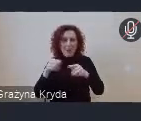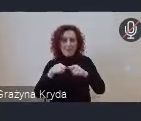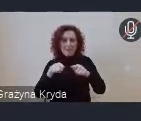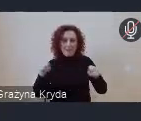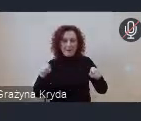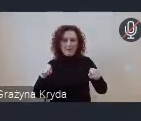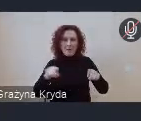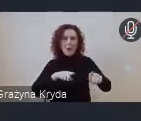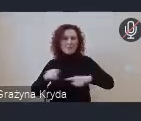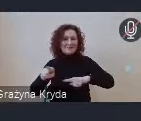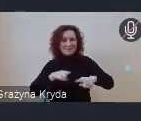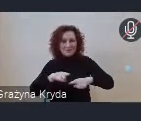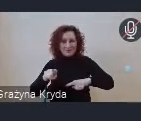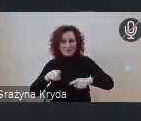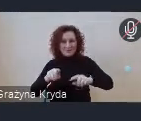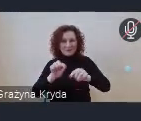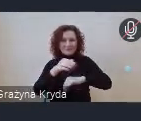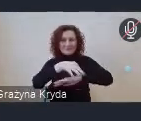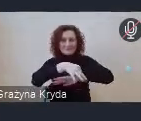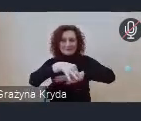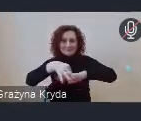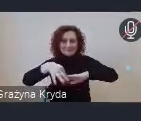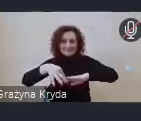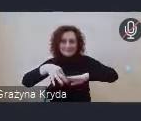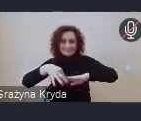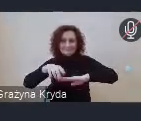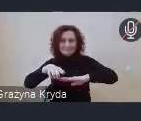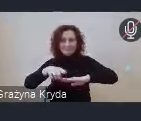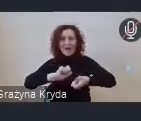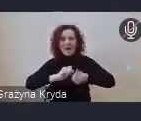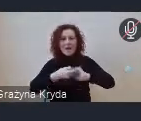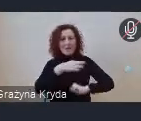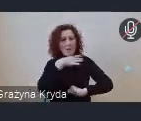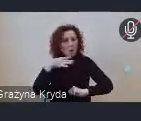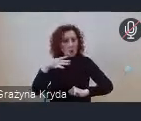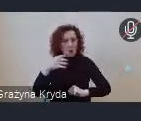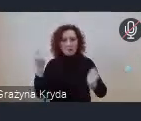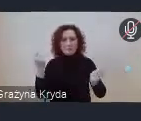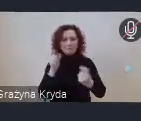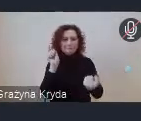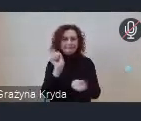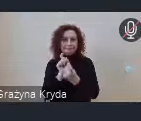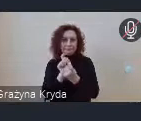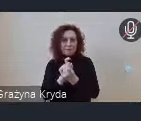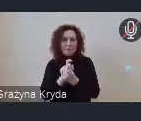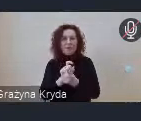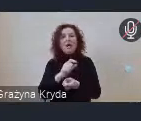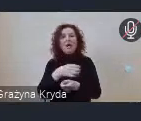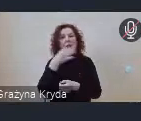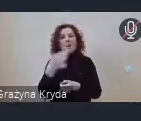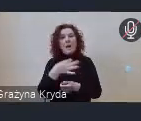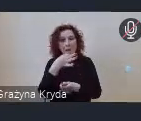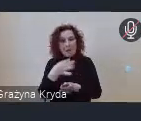stopnia w biegu oznaczone albo kolorem kontrastowym a najlepiej jeśli jest to i kolor kontrastowy i